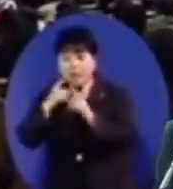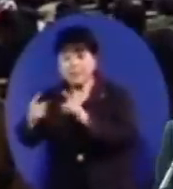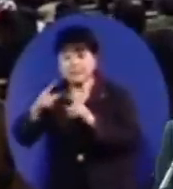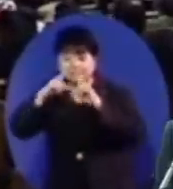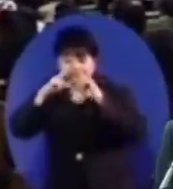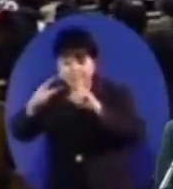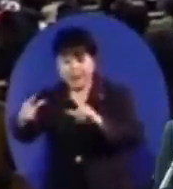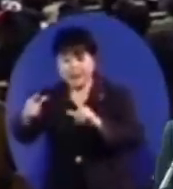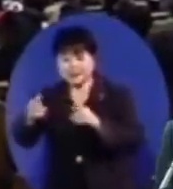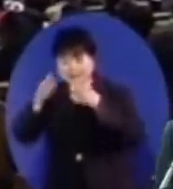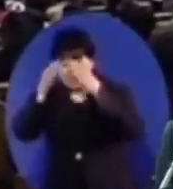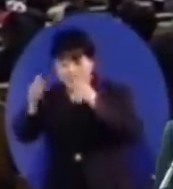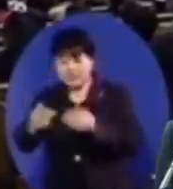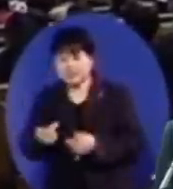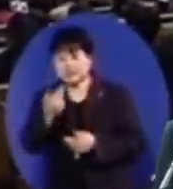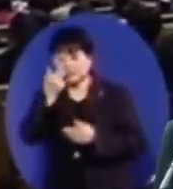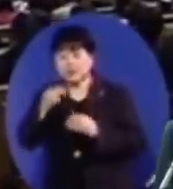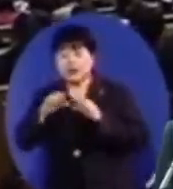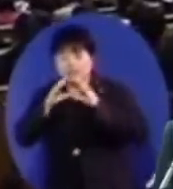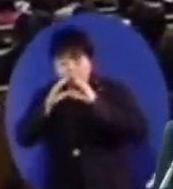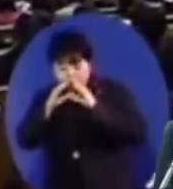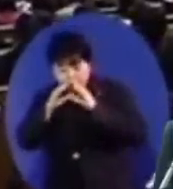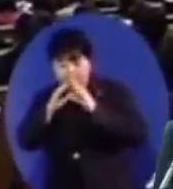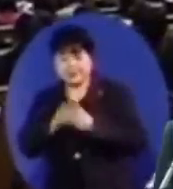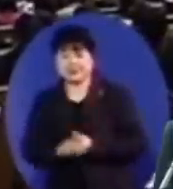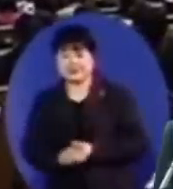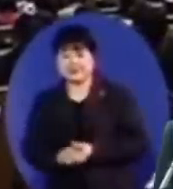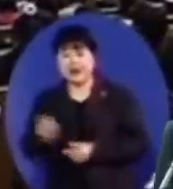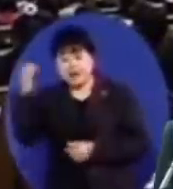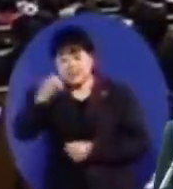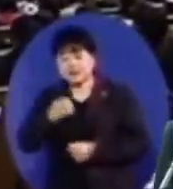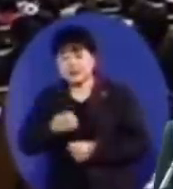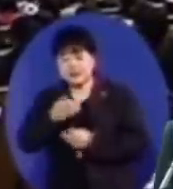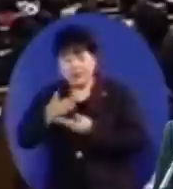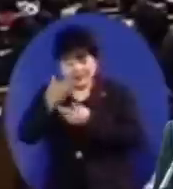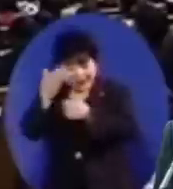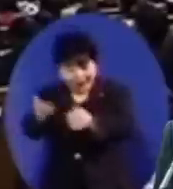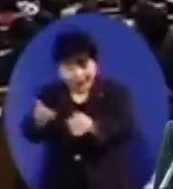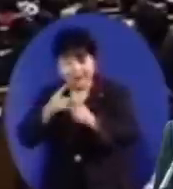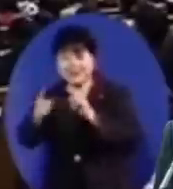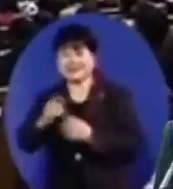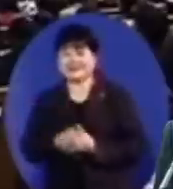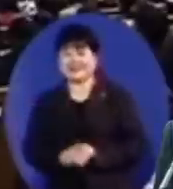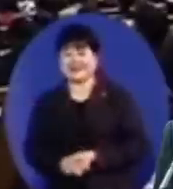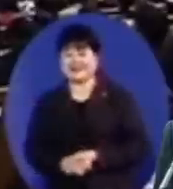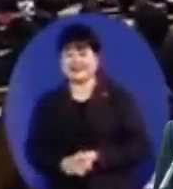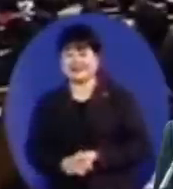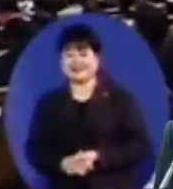하시고 그들을 향하여 숨을 내쉬며 이르시되 성령을 받으라 말씀하셨습니다.